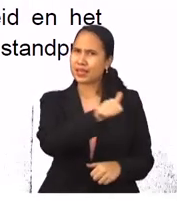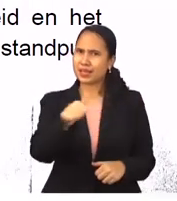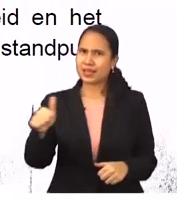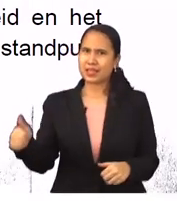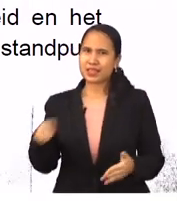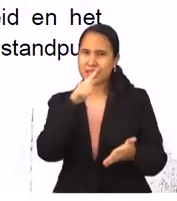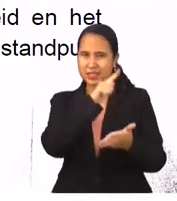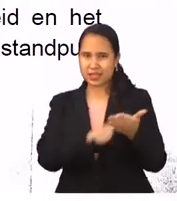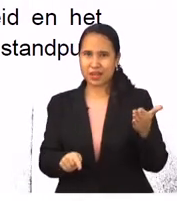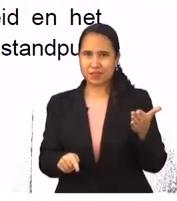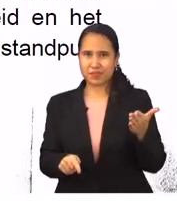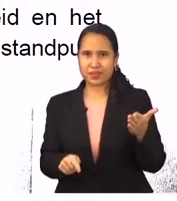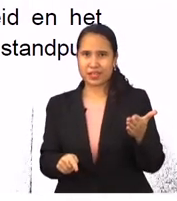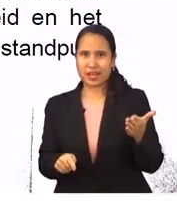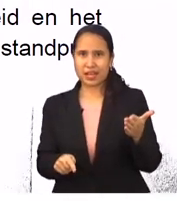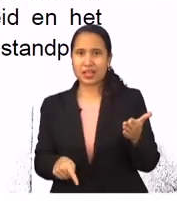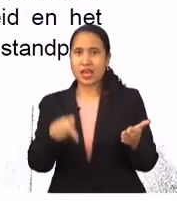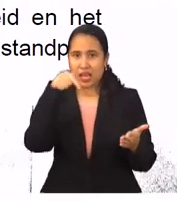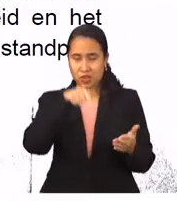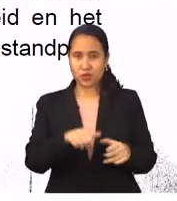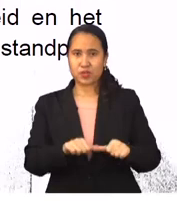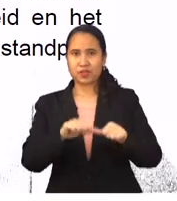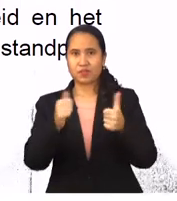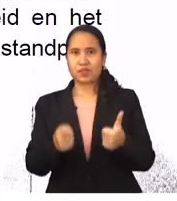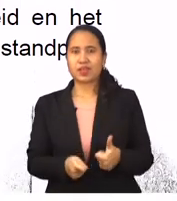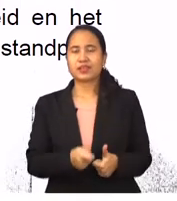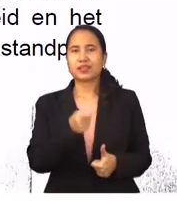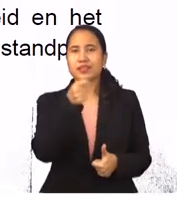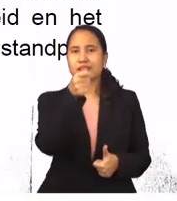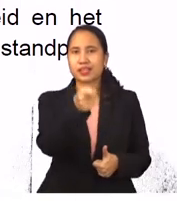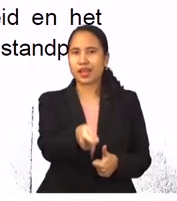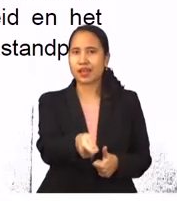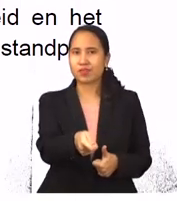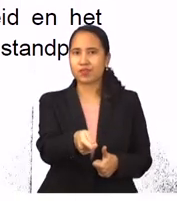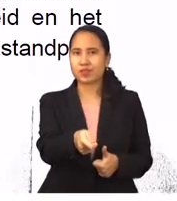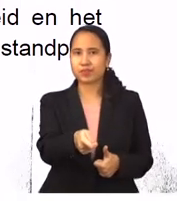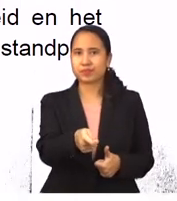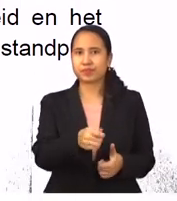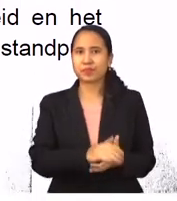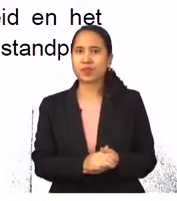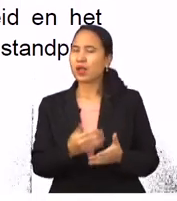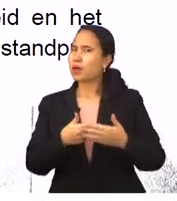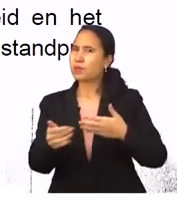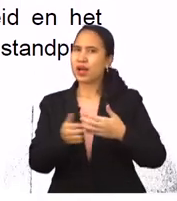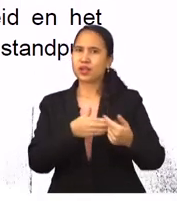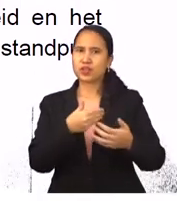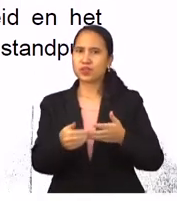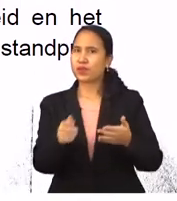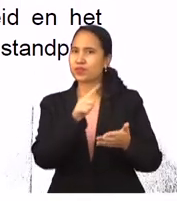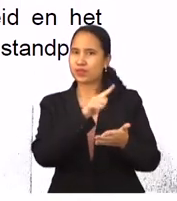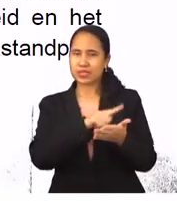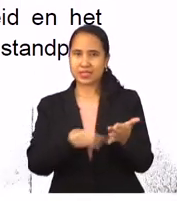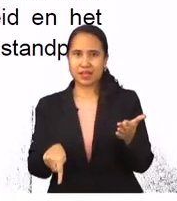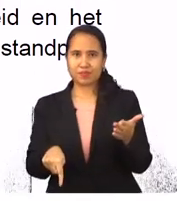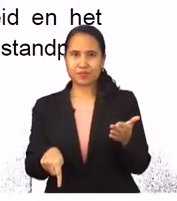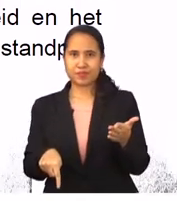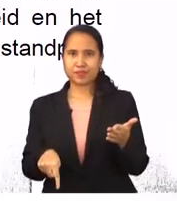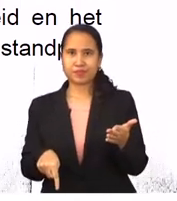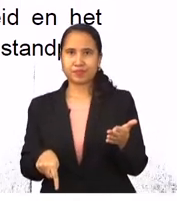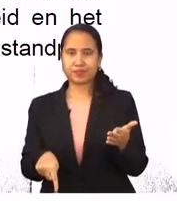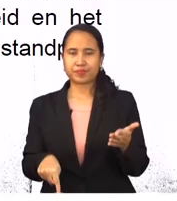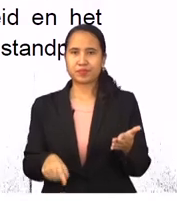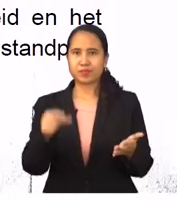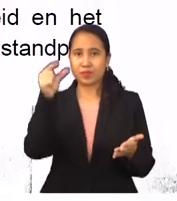designated individuals or classes of persons in respect of designated types of offenses, irrespective of whether the